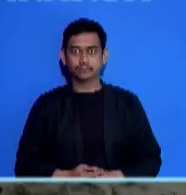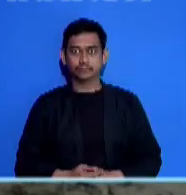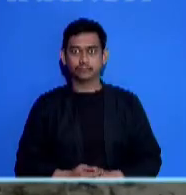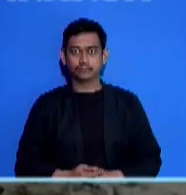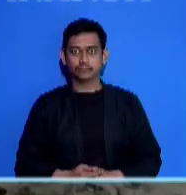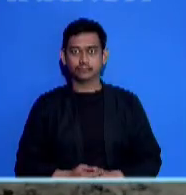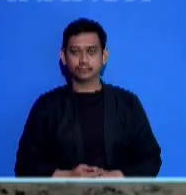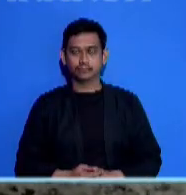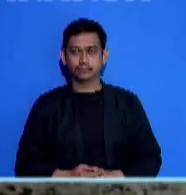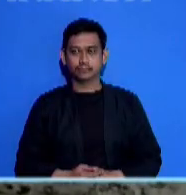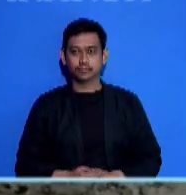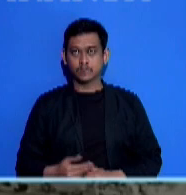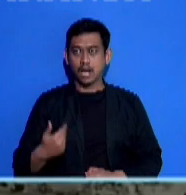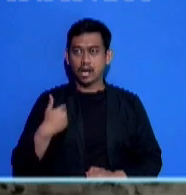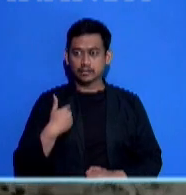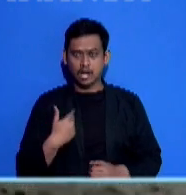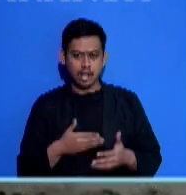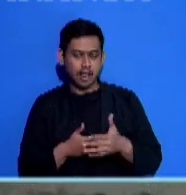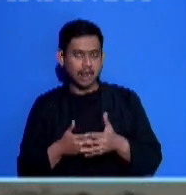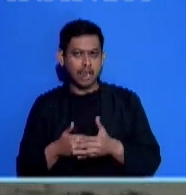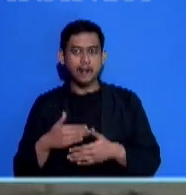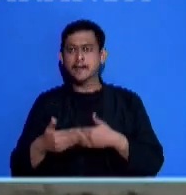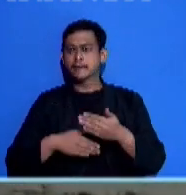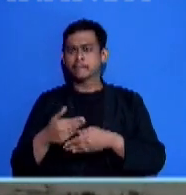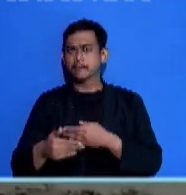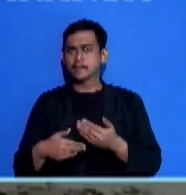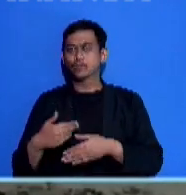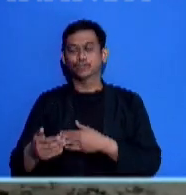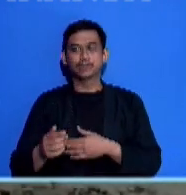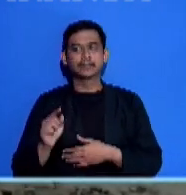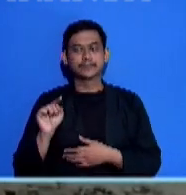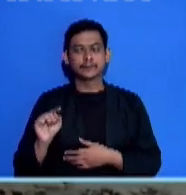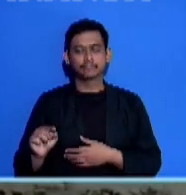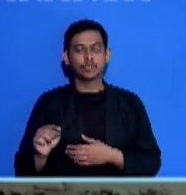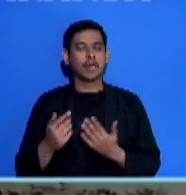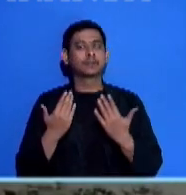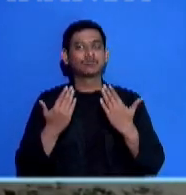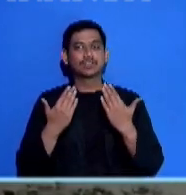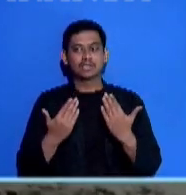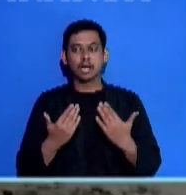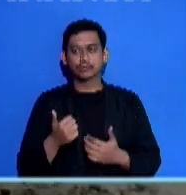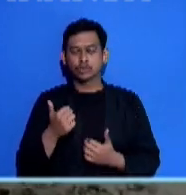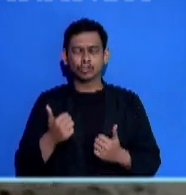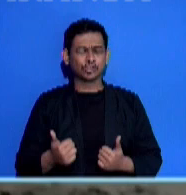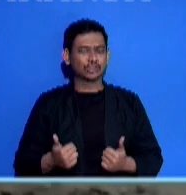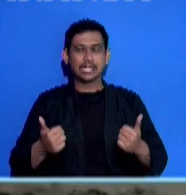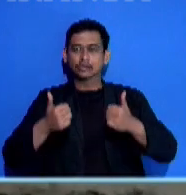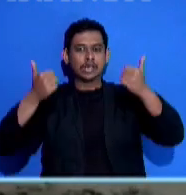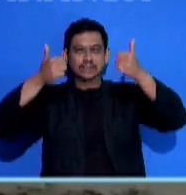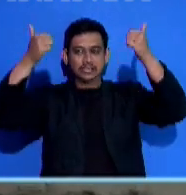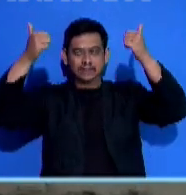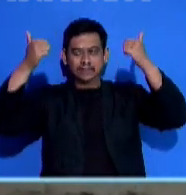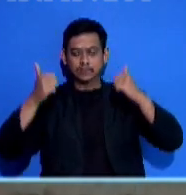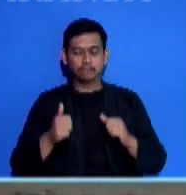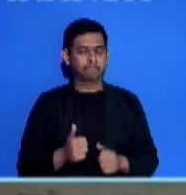nanti masih ada tindak lanjut untuk Kejuaraan tingkat di atasnya untuk Semoga nanti yang juara untuk mempersiapkan diri untuk pertandingan yang di atasnya